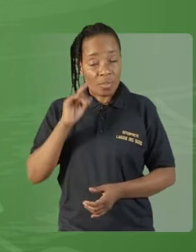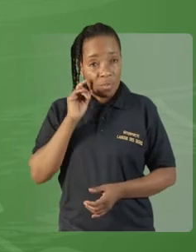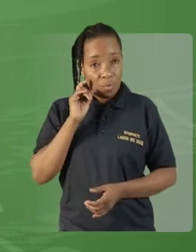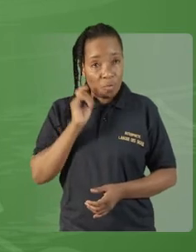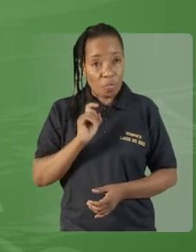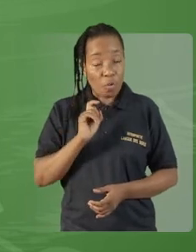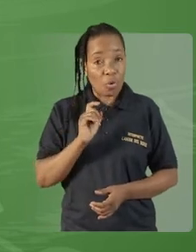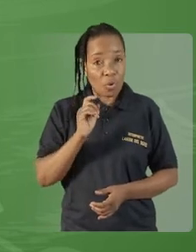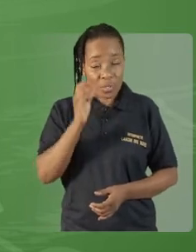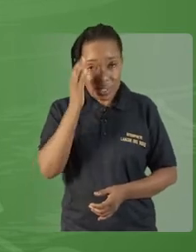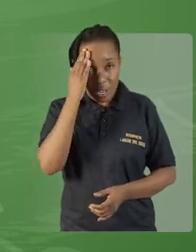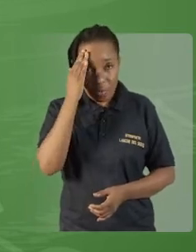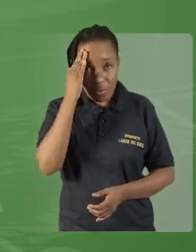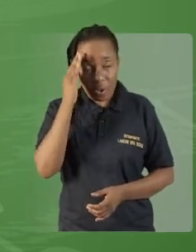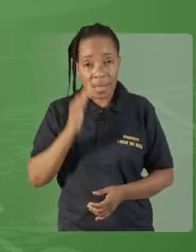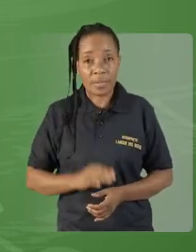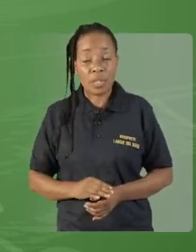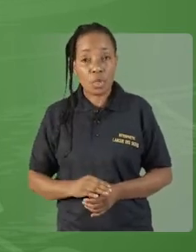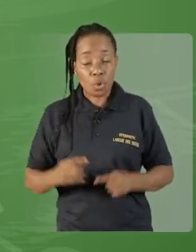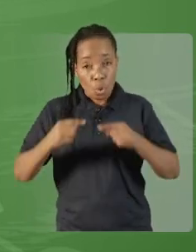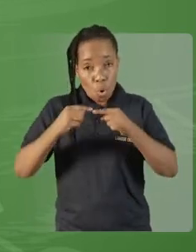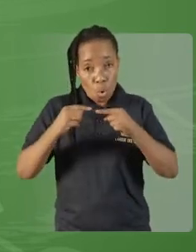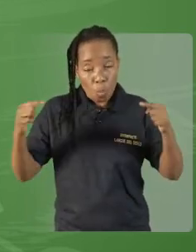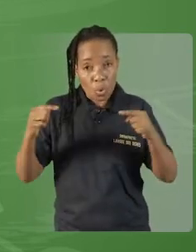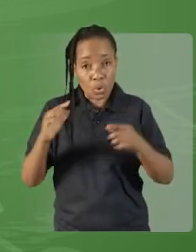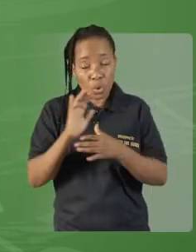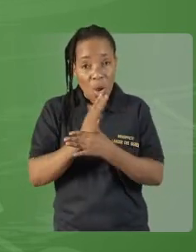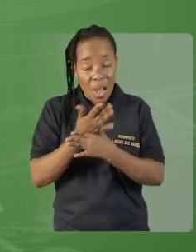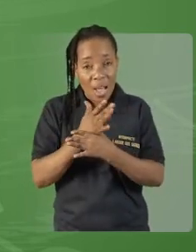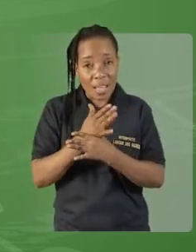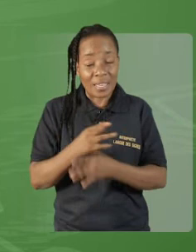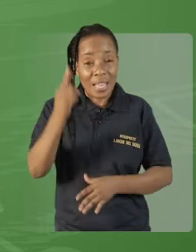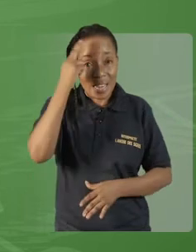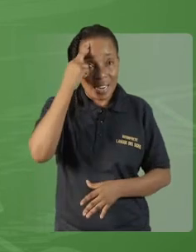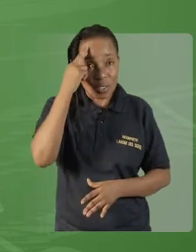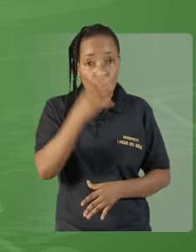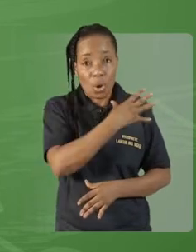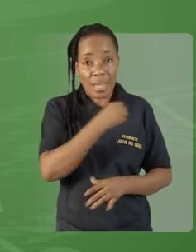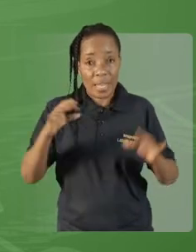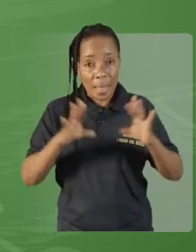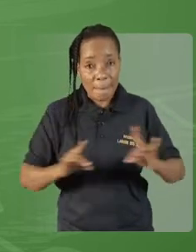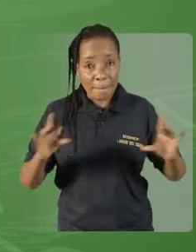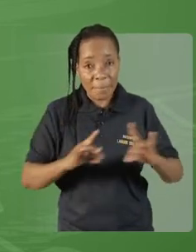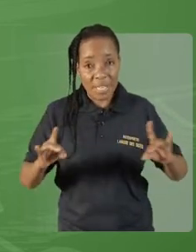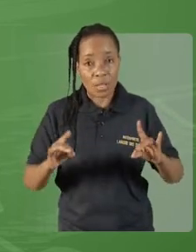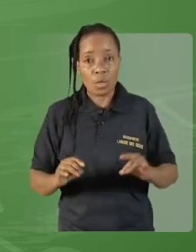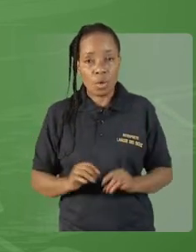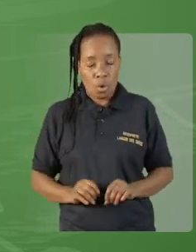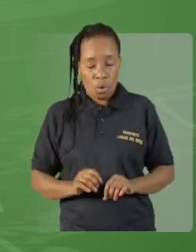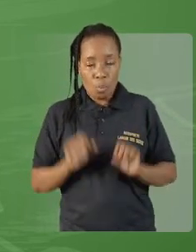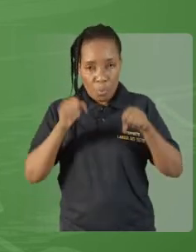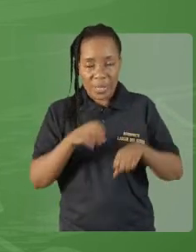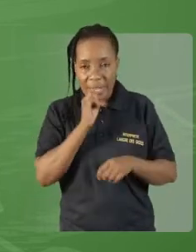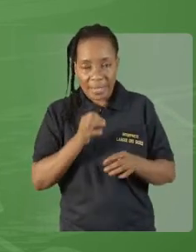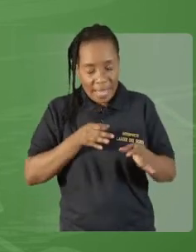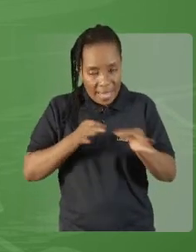Chers apprenants, il faut dire que l'opposition entre la raison et le mythe trouve ses justifications dans les arguments